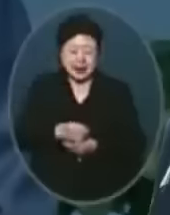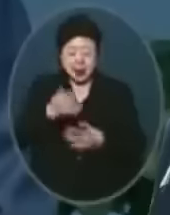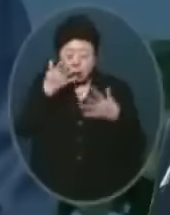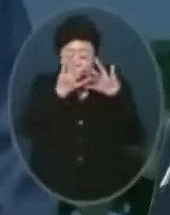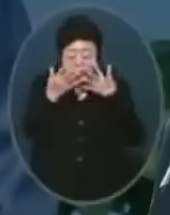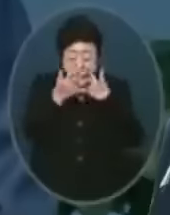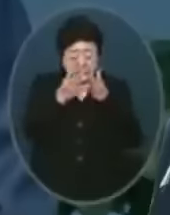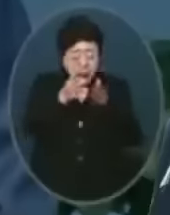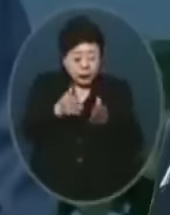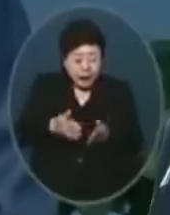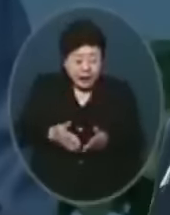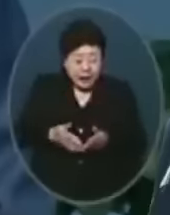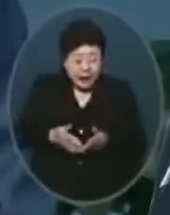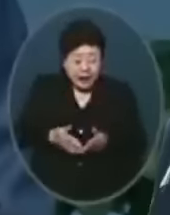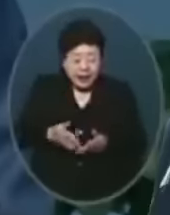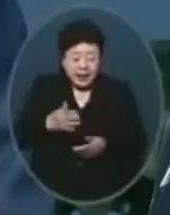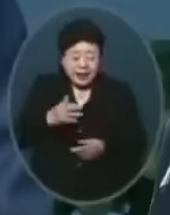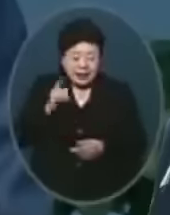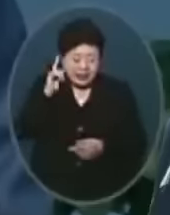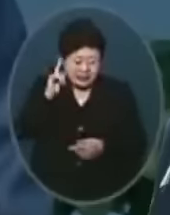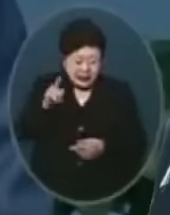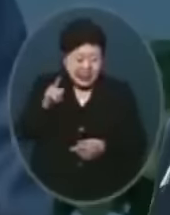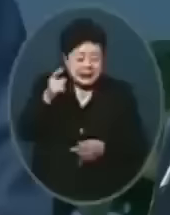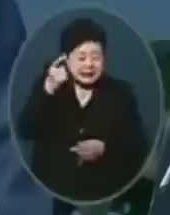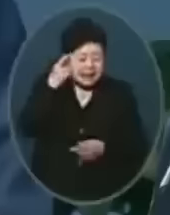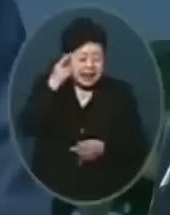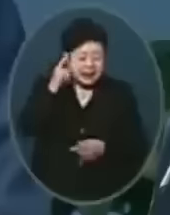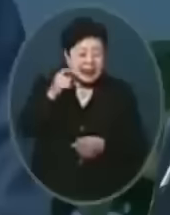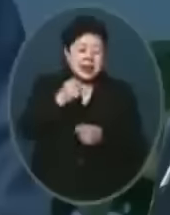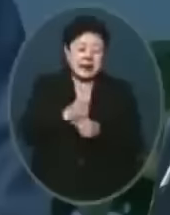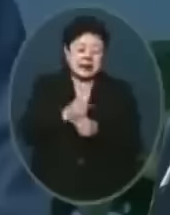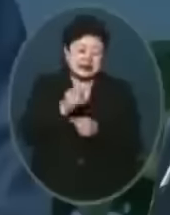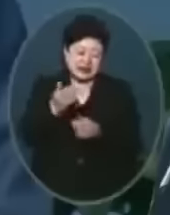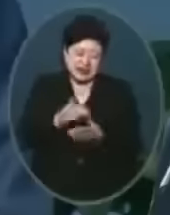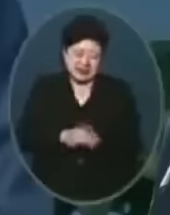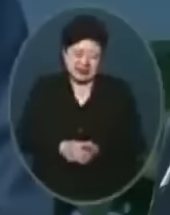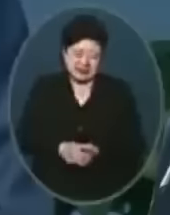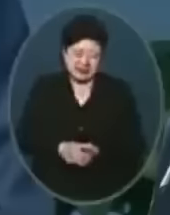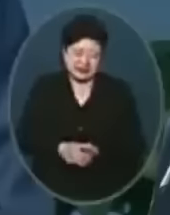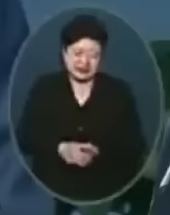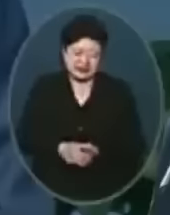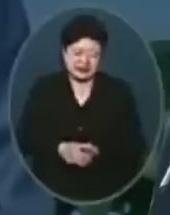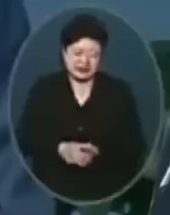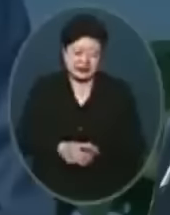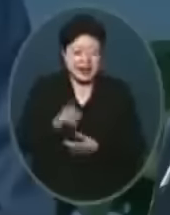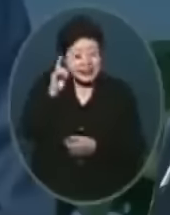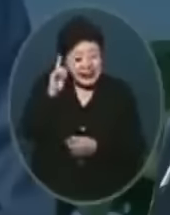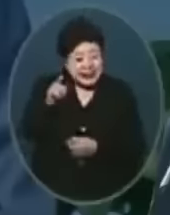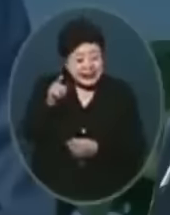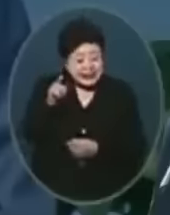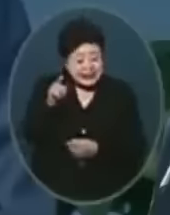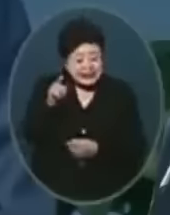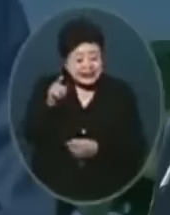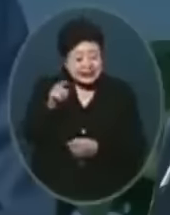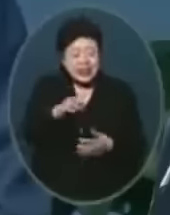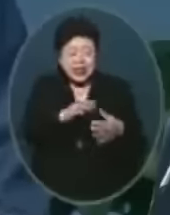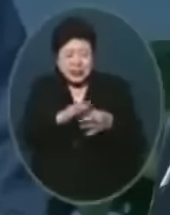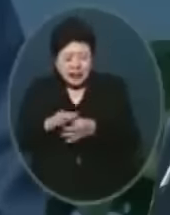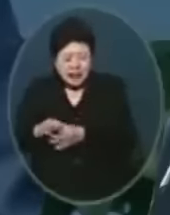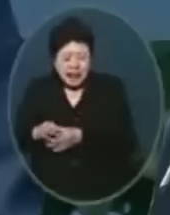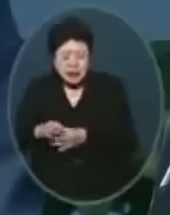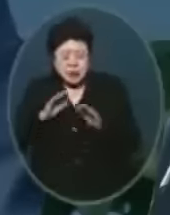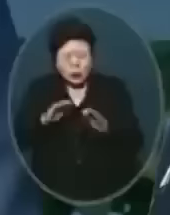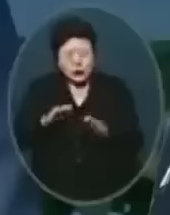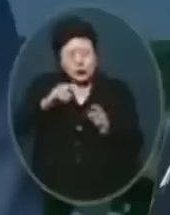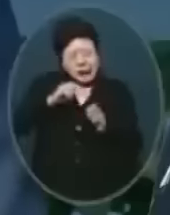환상과 더불어 내일을 생각하니 내일이 만들어지는 것입니다. 내일이 끊임없이